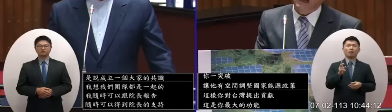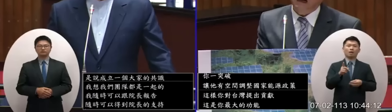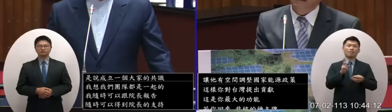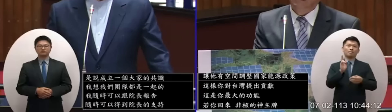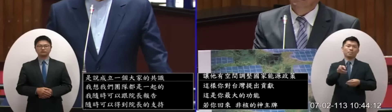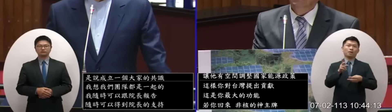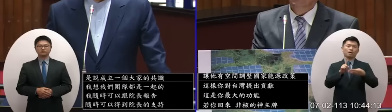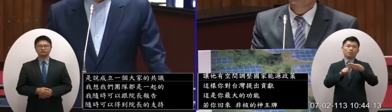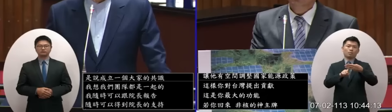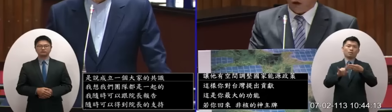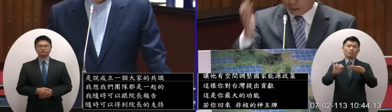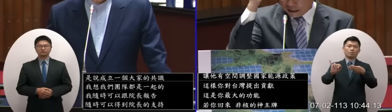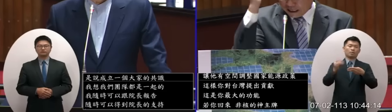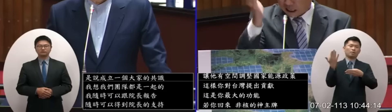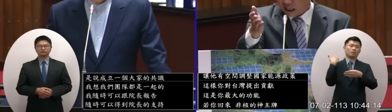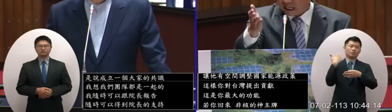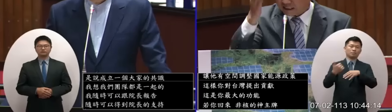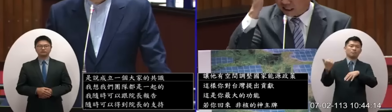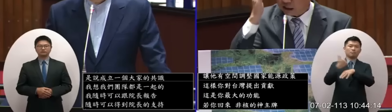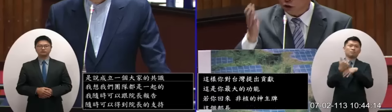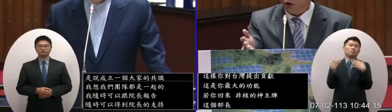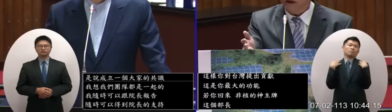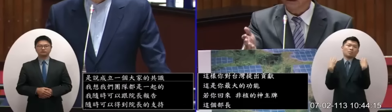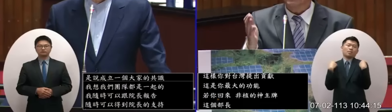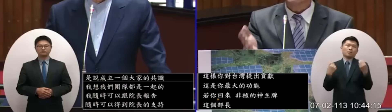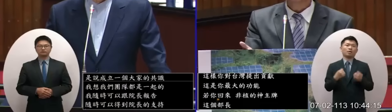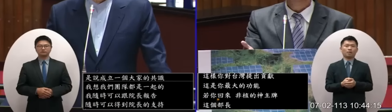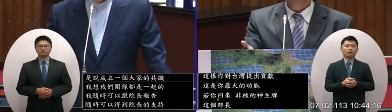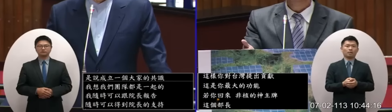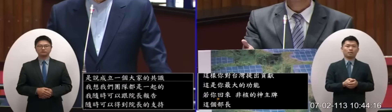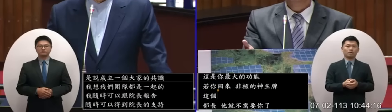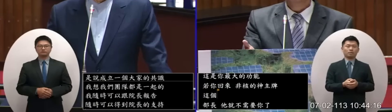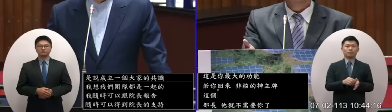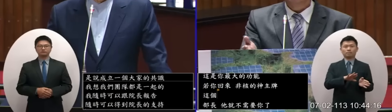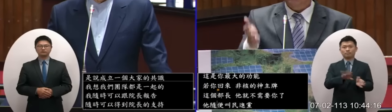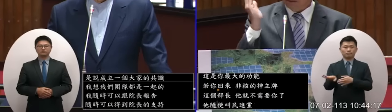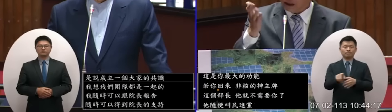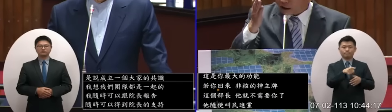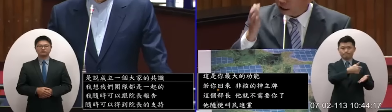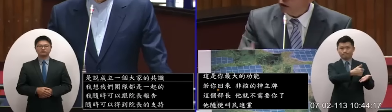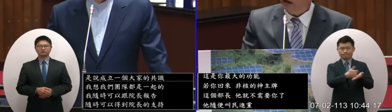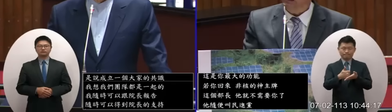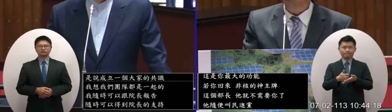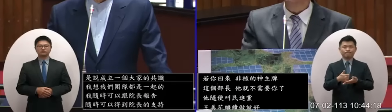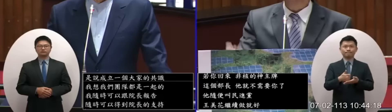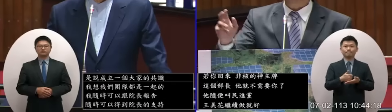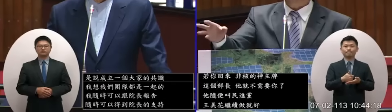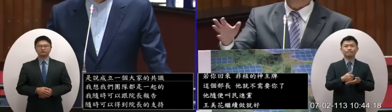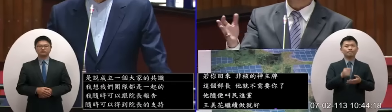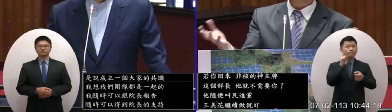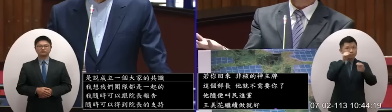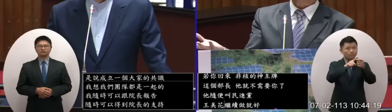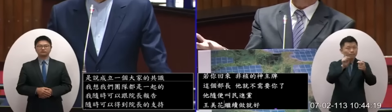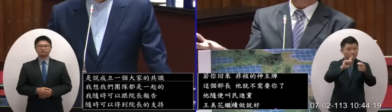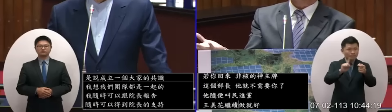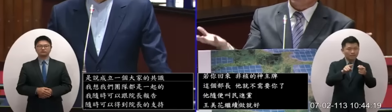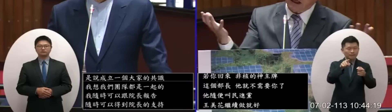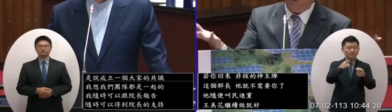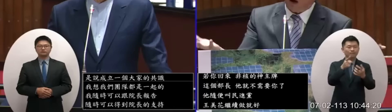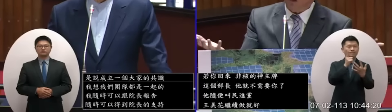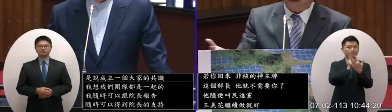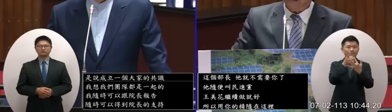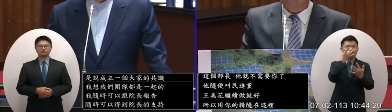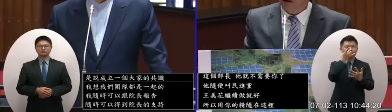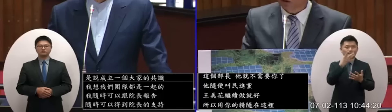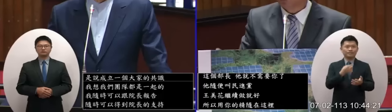落去啊。所以要用你的精髓伫遮，你无去体会到，所以才会造成这一个